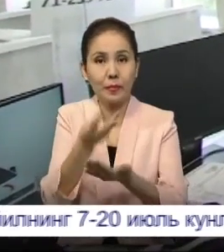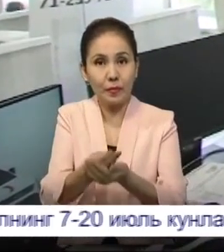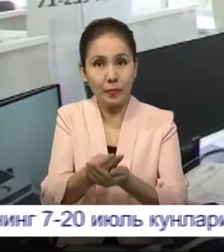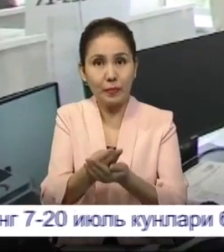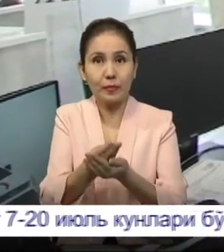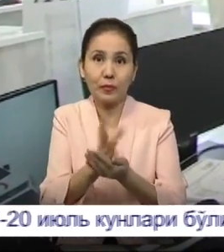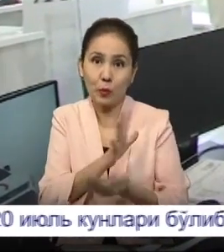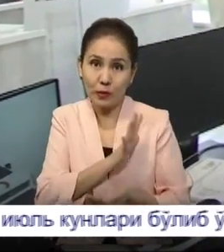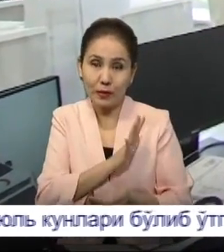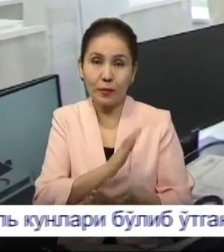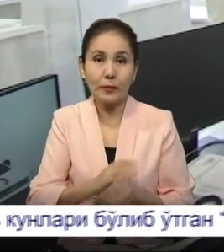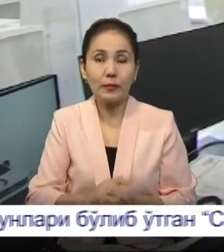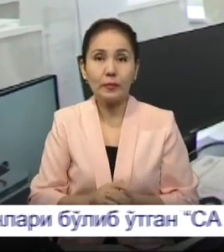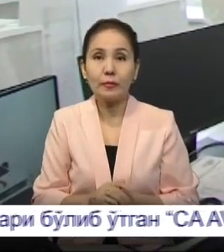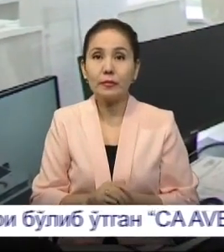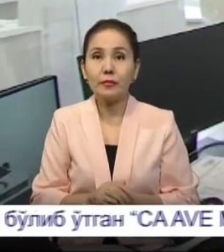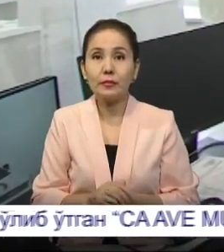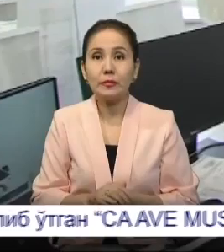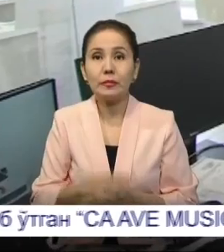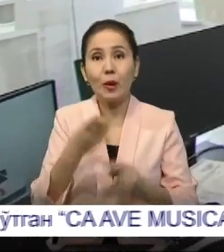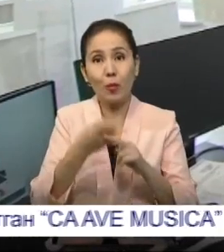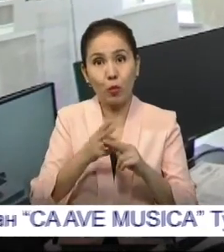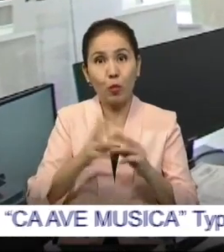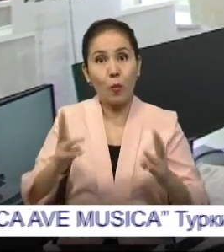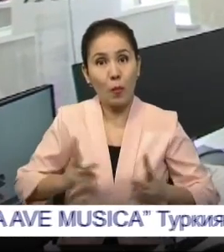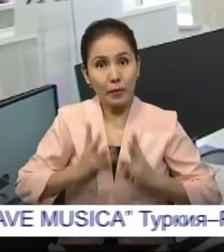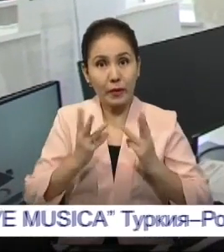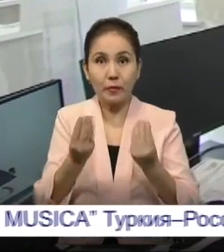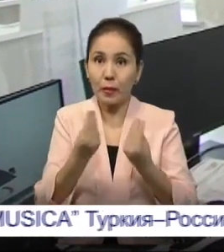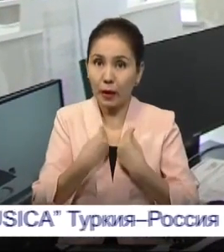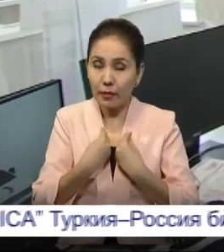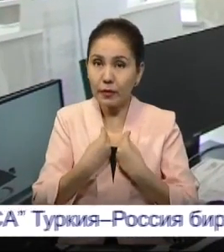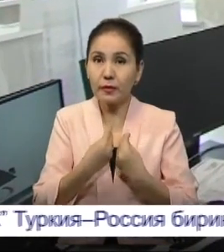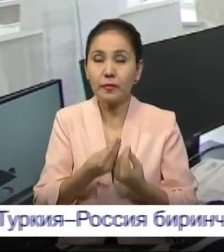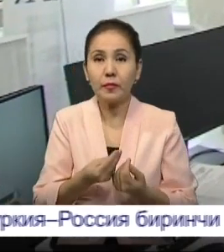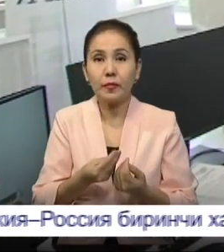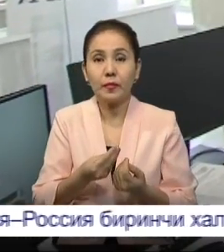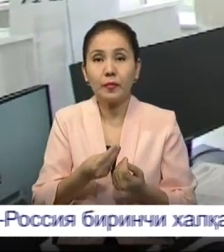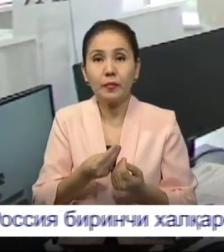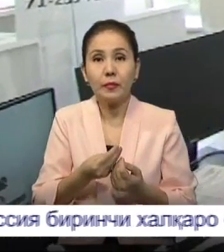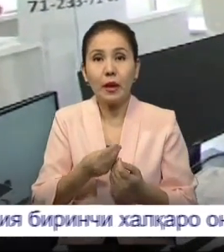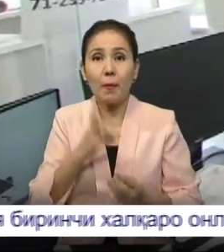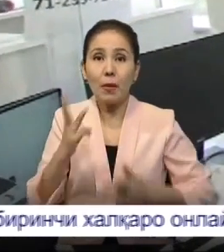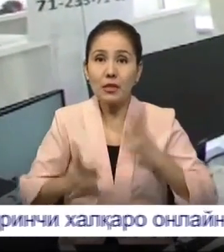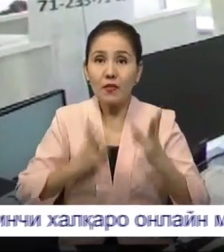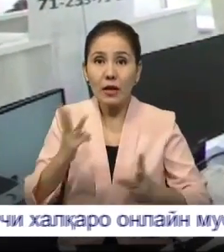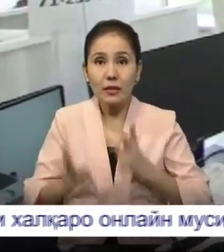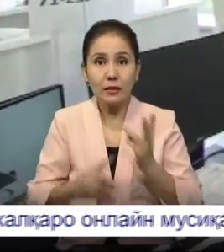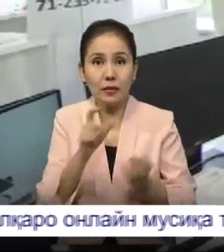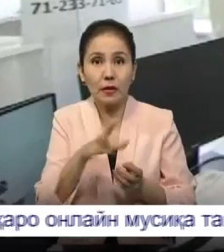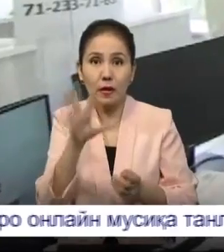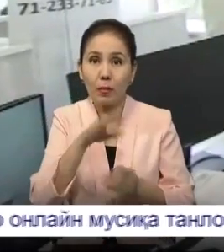rag'batlantirish bo'ldi. Bu madad beradi har bitta ishiga, bu nima deydi, motivatsiya beradi yana ham